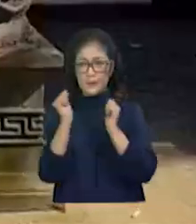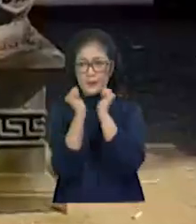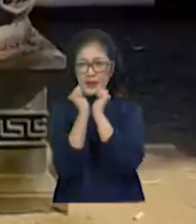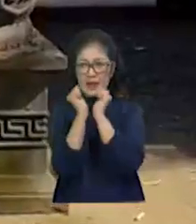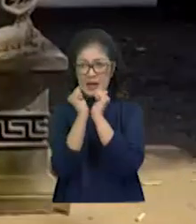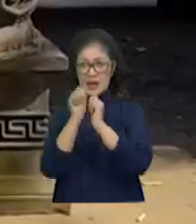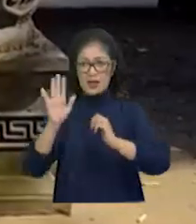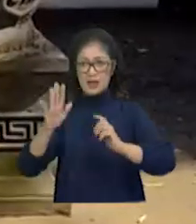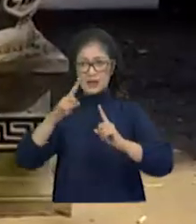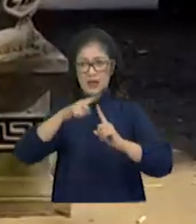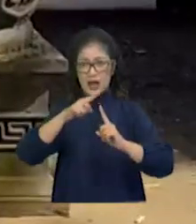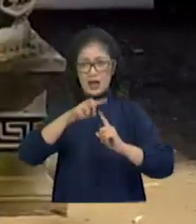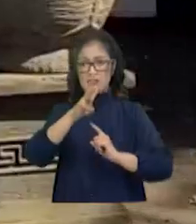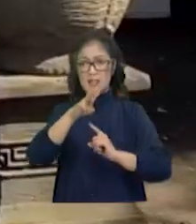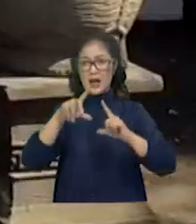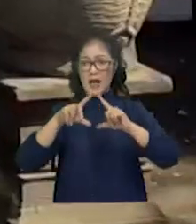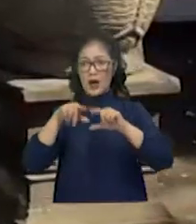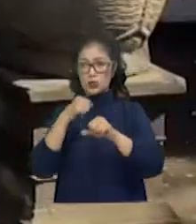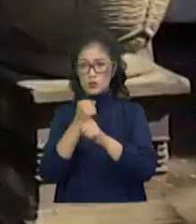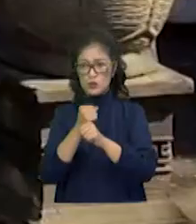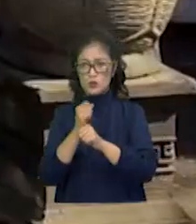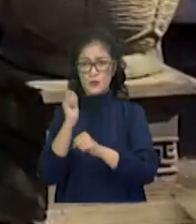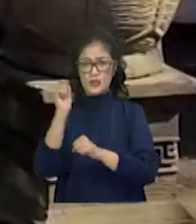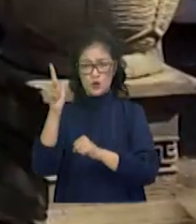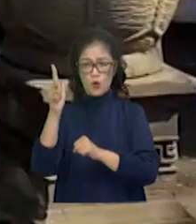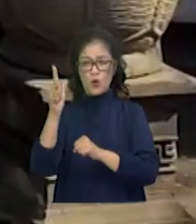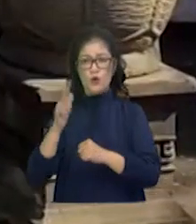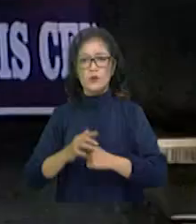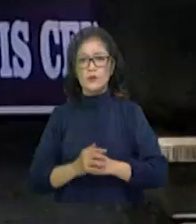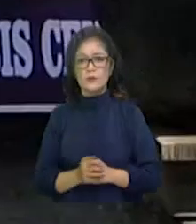Agustus pekan depan. Dari Malang, Jawa Timur, Deni Irwansyah, iNews melaporkan.